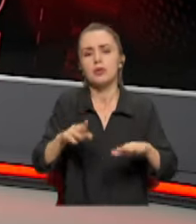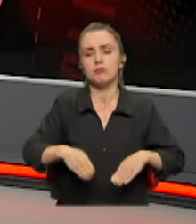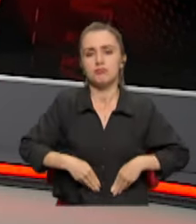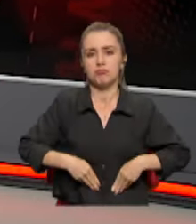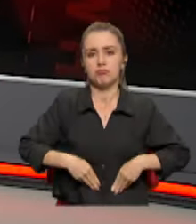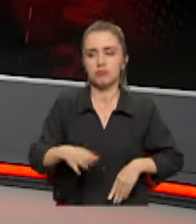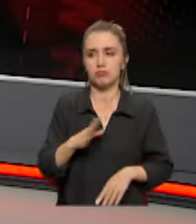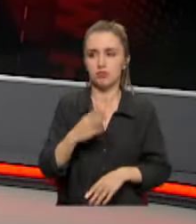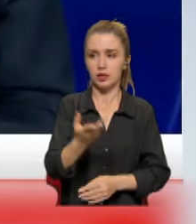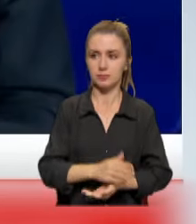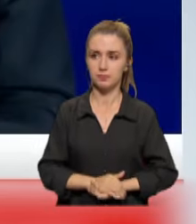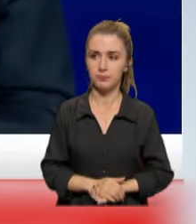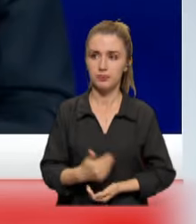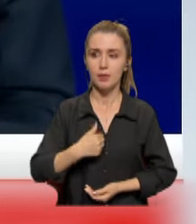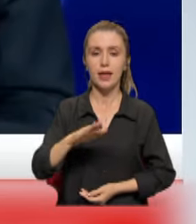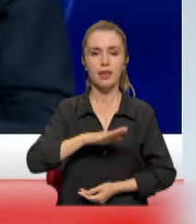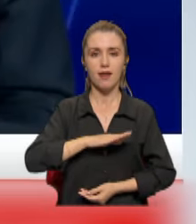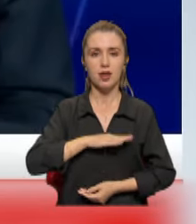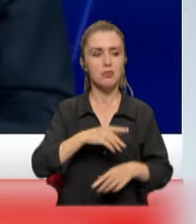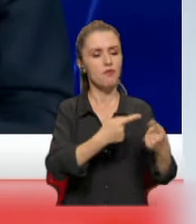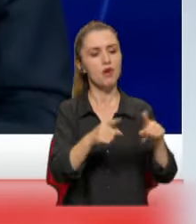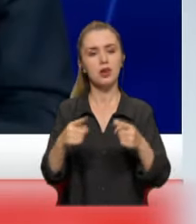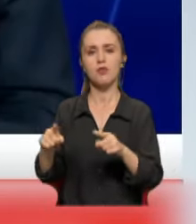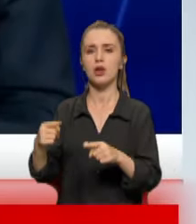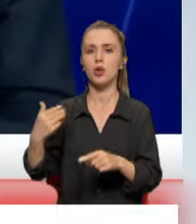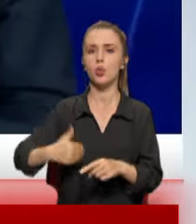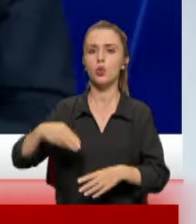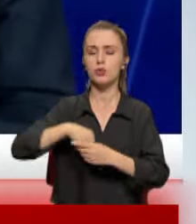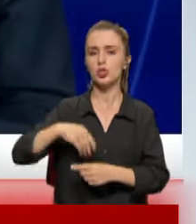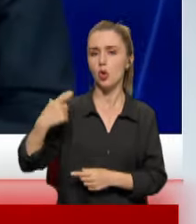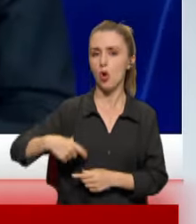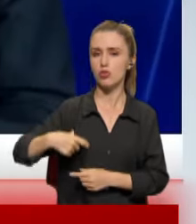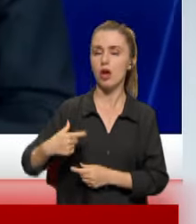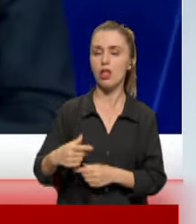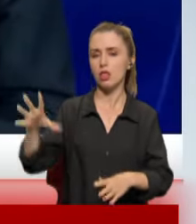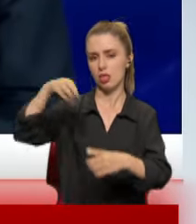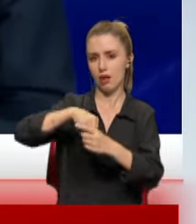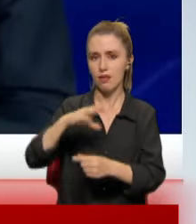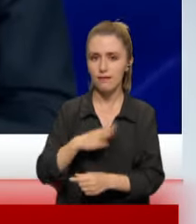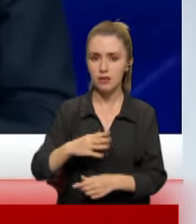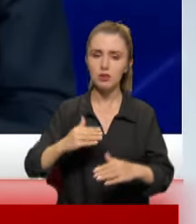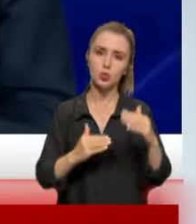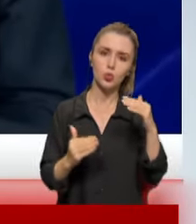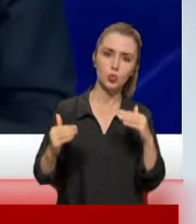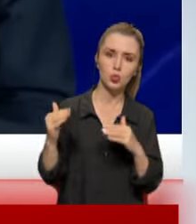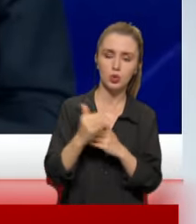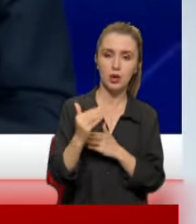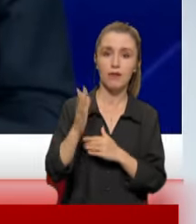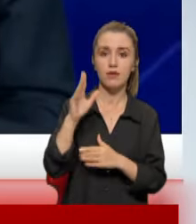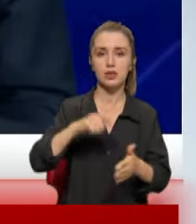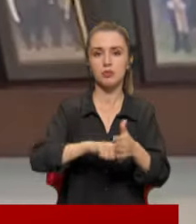kalıyor. Ben evladımı farklı kurumlarda, özel sektörde dahil olmak üzere daha yüksek